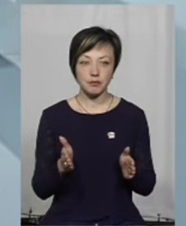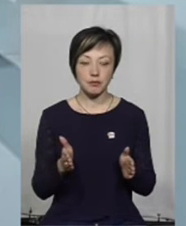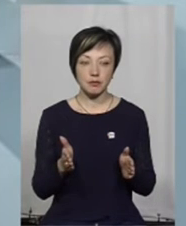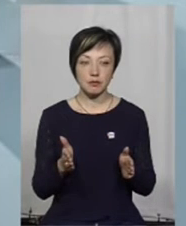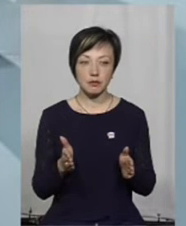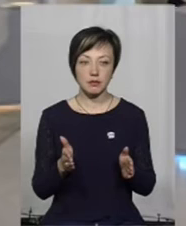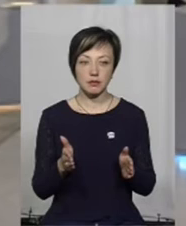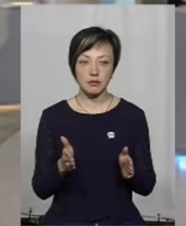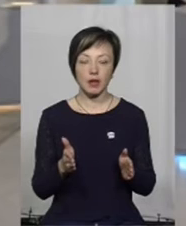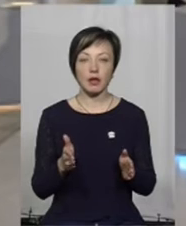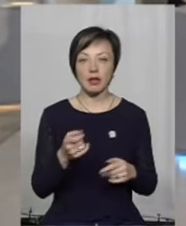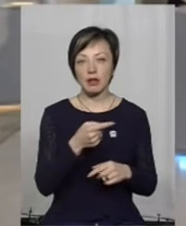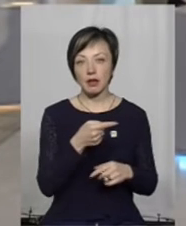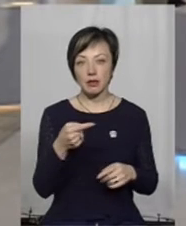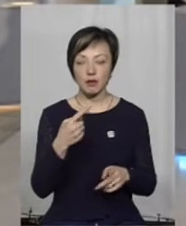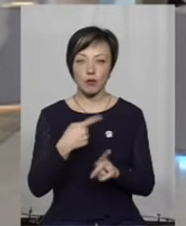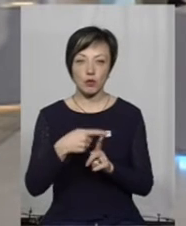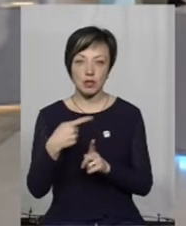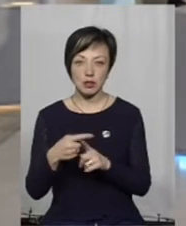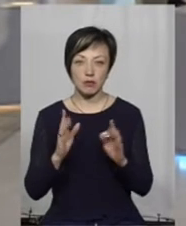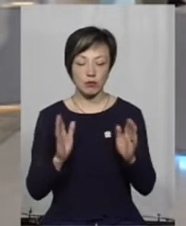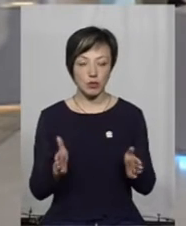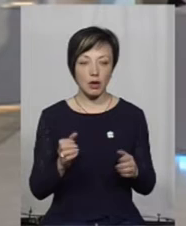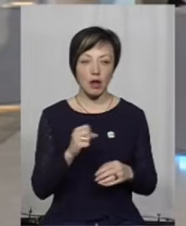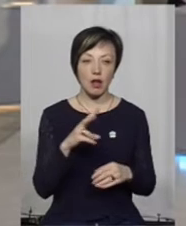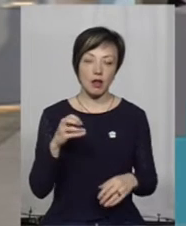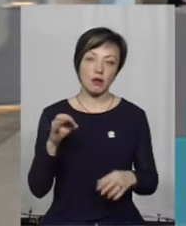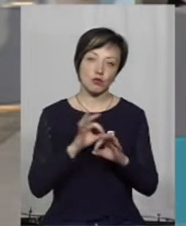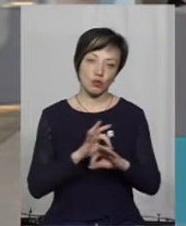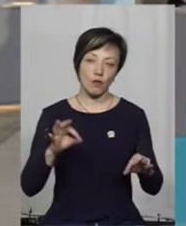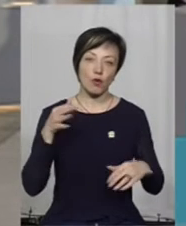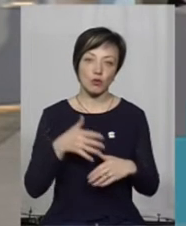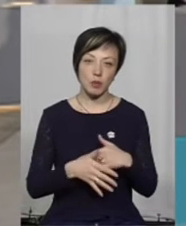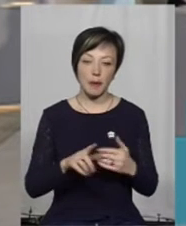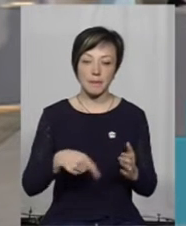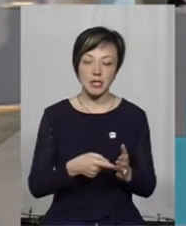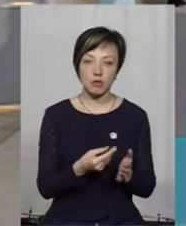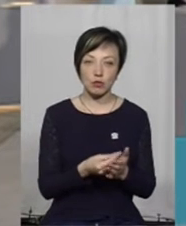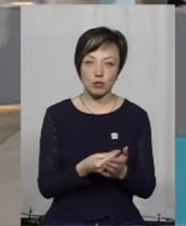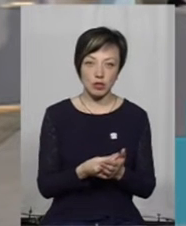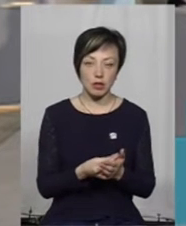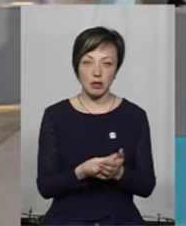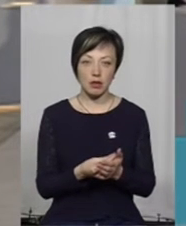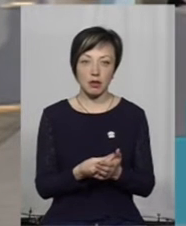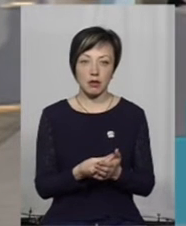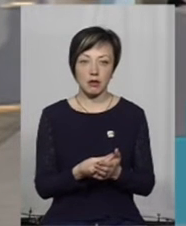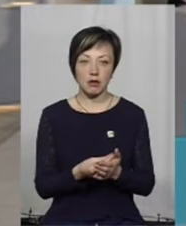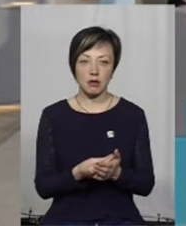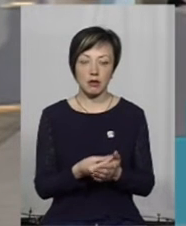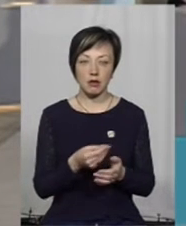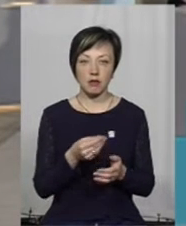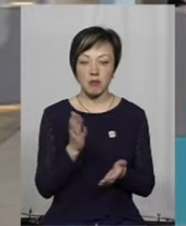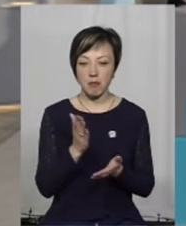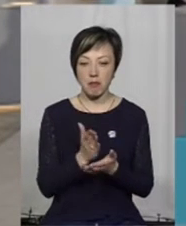дволіка. Будуть і негативи, будуть і позитиви, але ми всі чудово розуміємо, що міський бюджет, він має